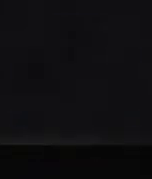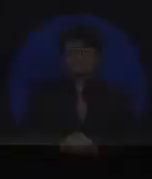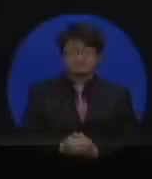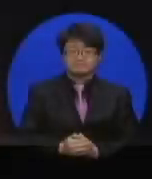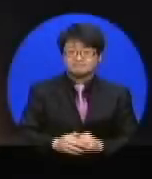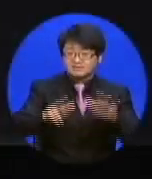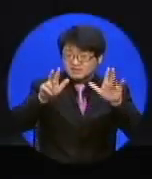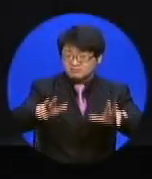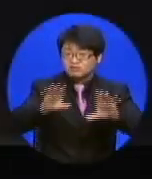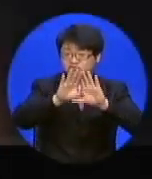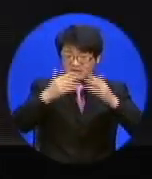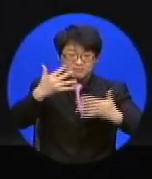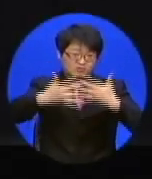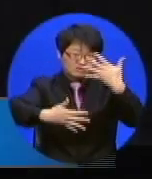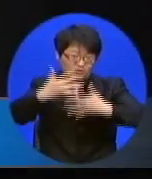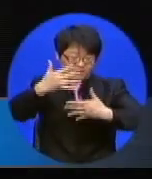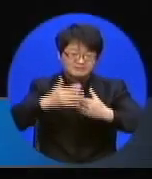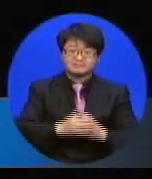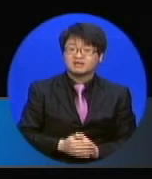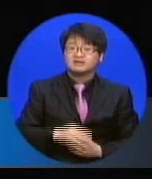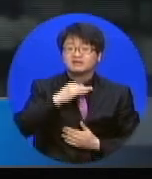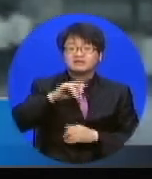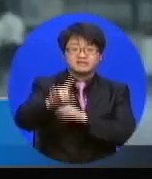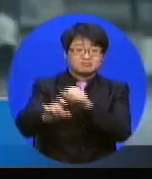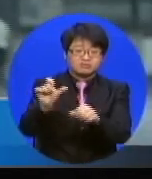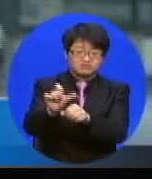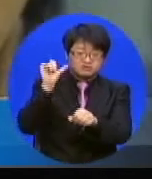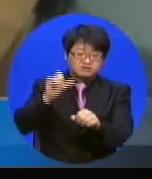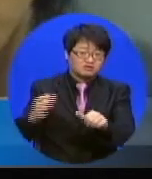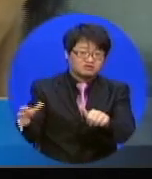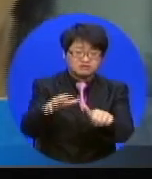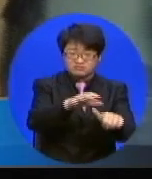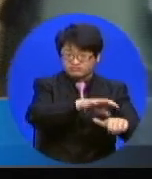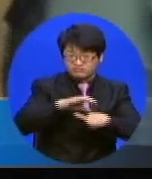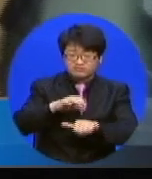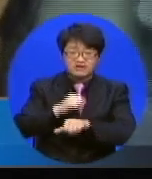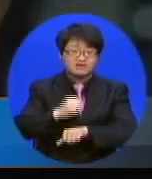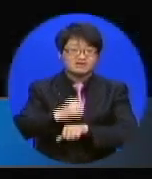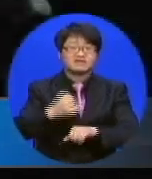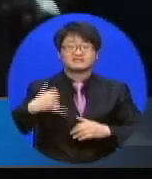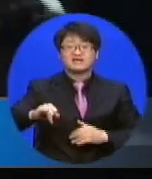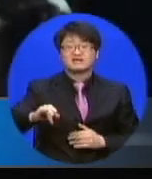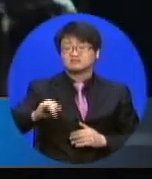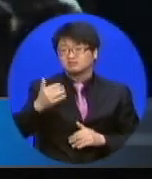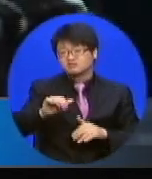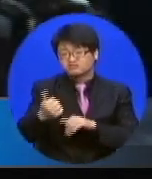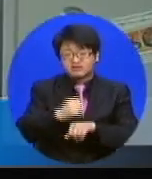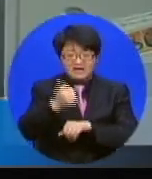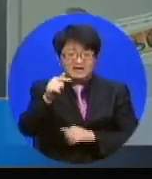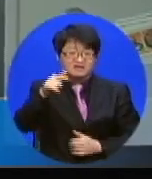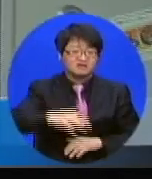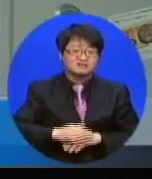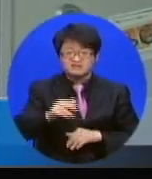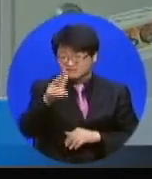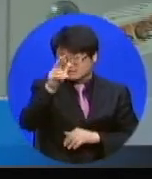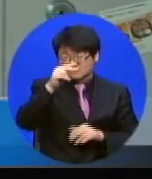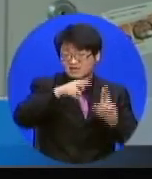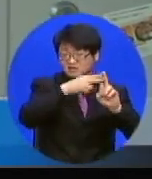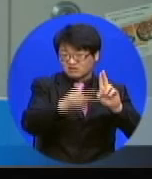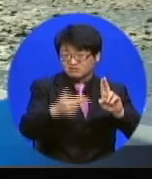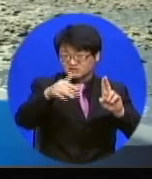이번 주 개봉 영화입니다. 15년 전 유괴범죄로 딸을 하늘로 보낸 하경은 당시 사건 담당 형사인